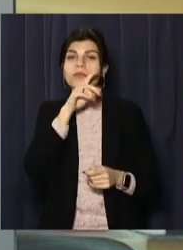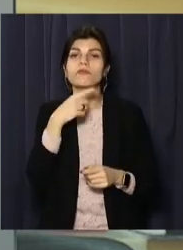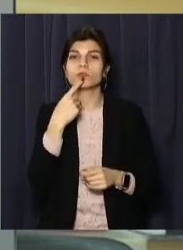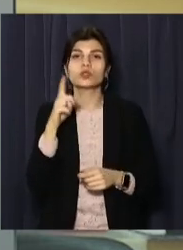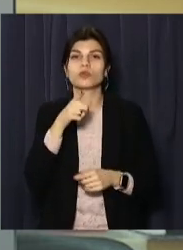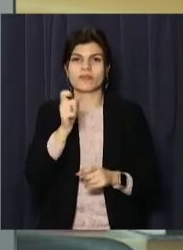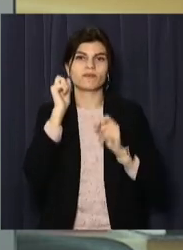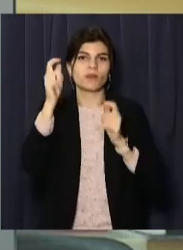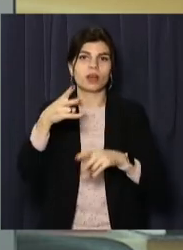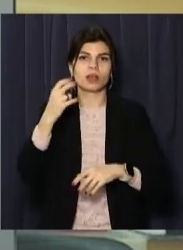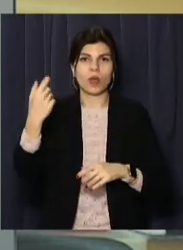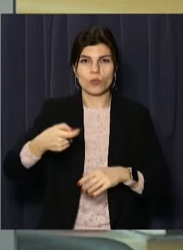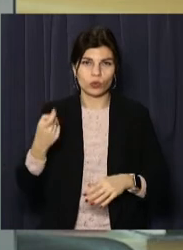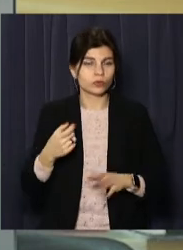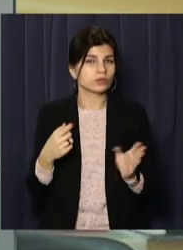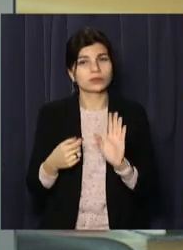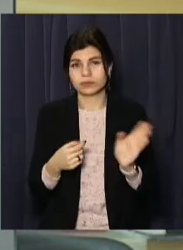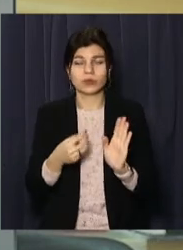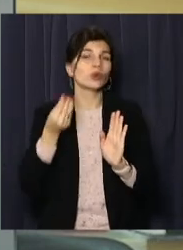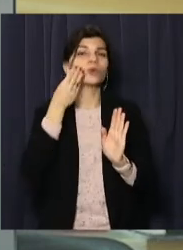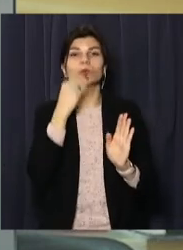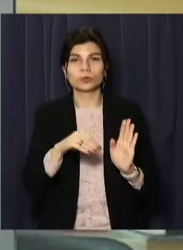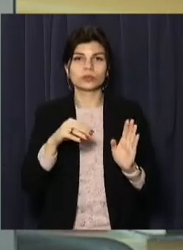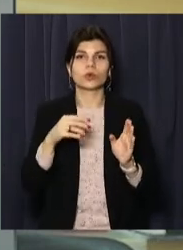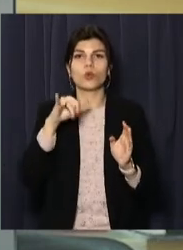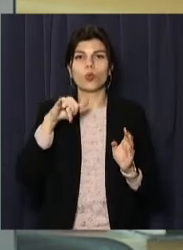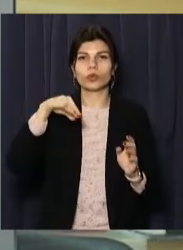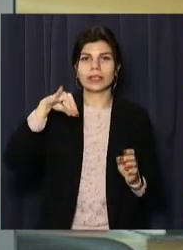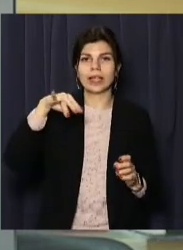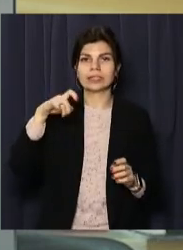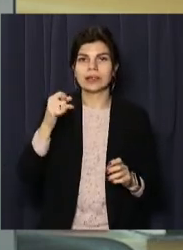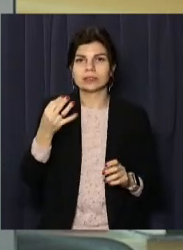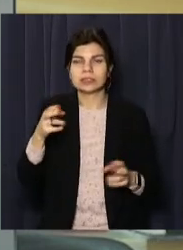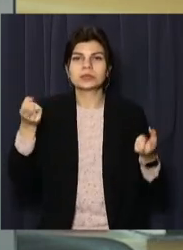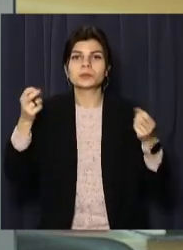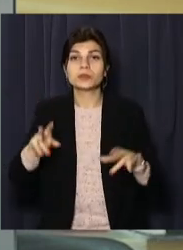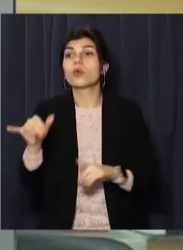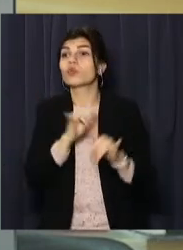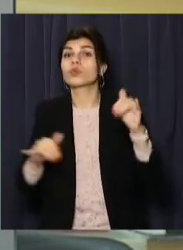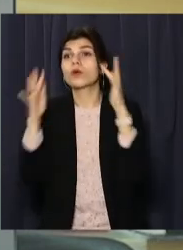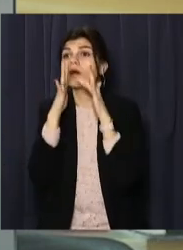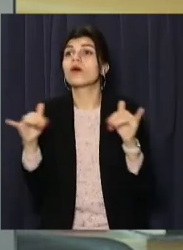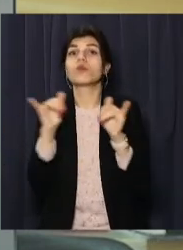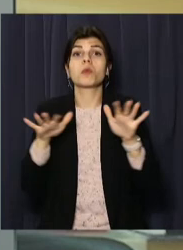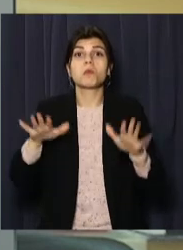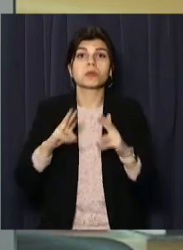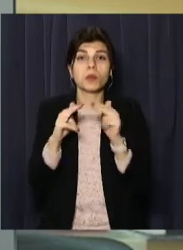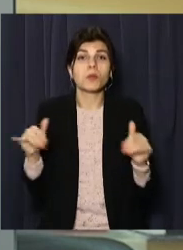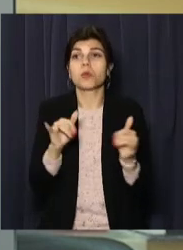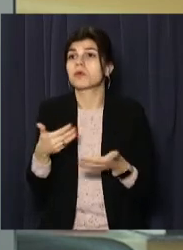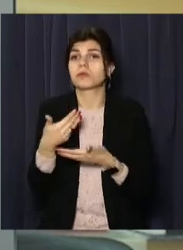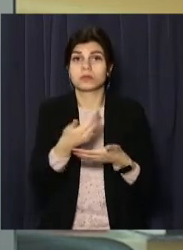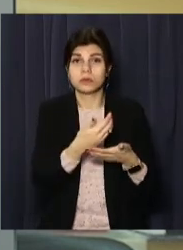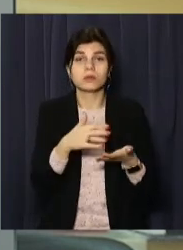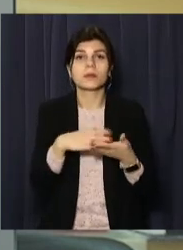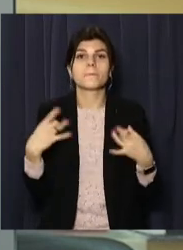аби викинути дерево на смітник, його краще утилізувати. Куди подіти головний атрибут Нового року у Дніпрі? Та яка доля